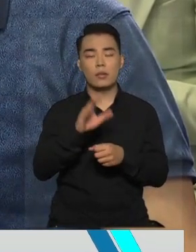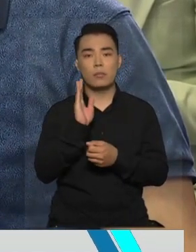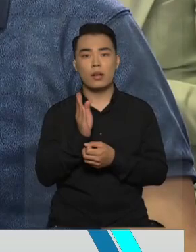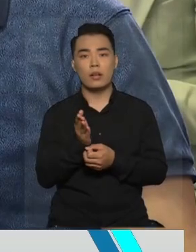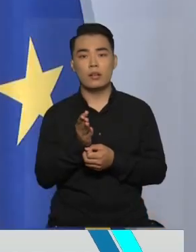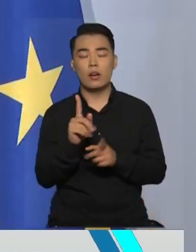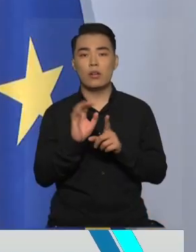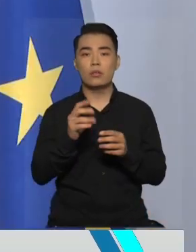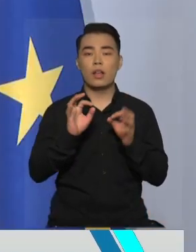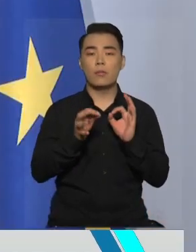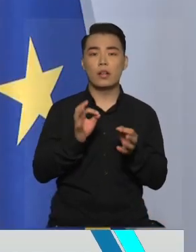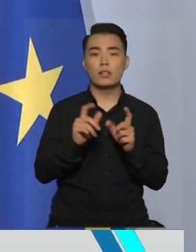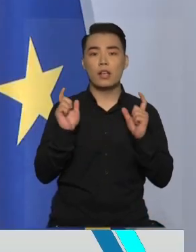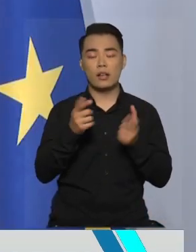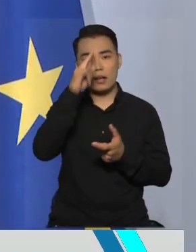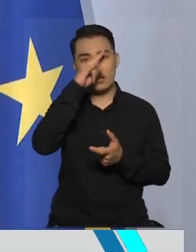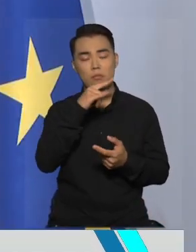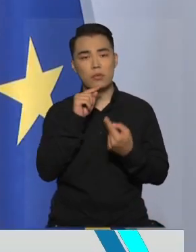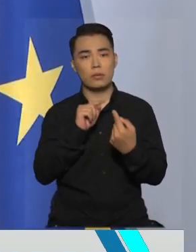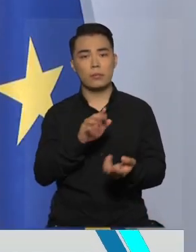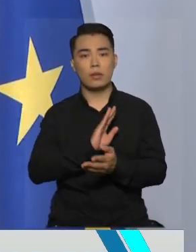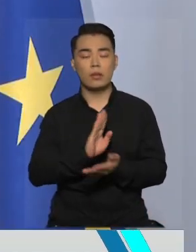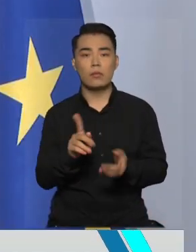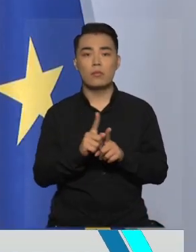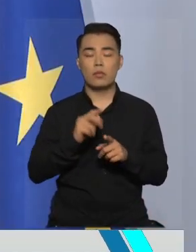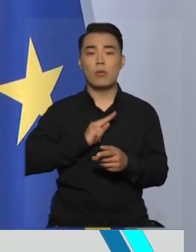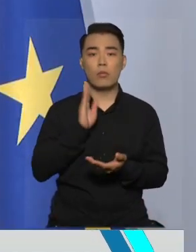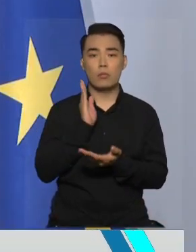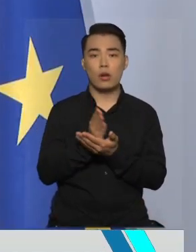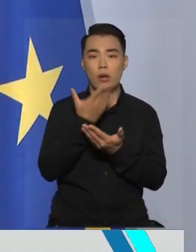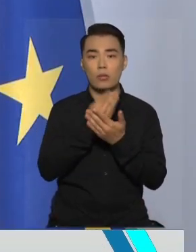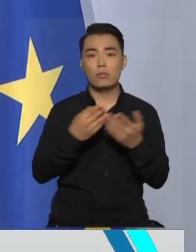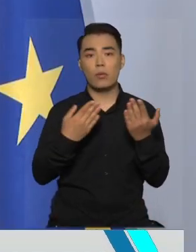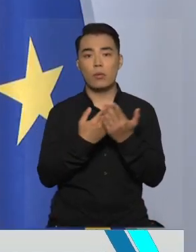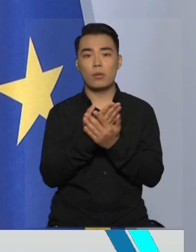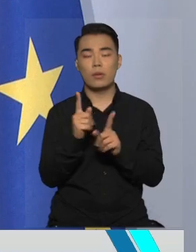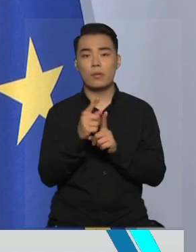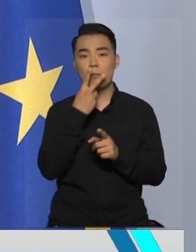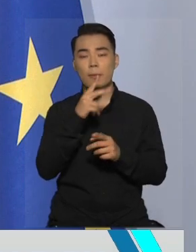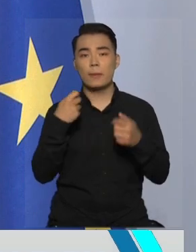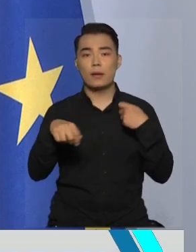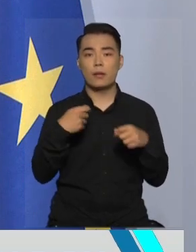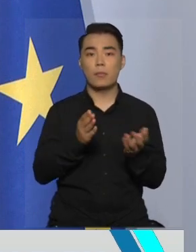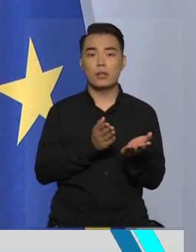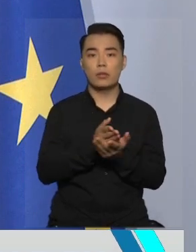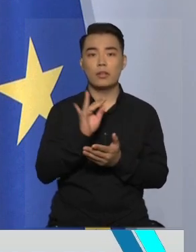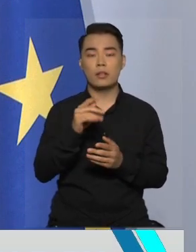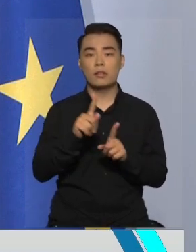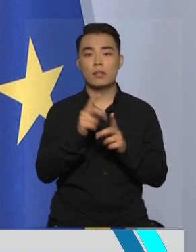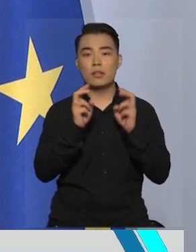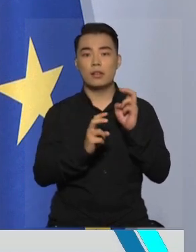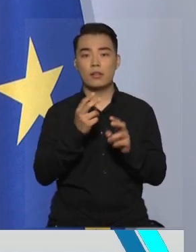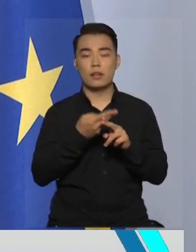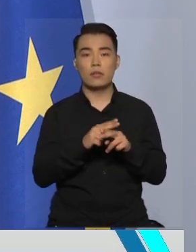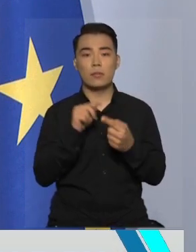о наложении санкций против Казахстана. Мы намерены продолжить работу по идентификации подозрительных торговых потоков и противостоянию